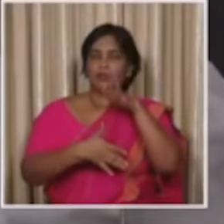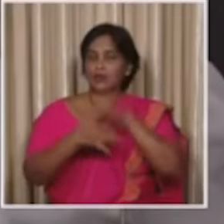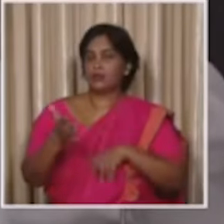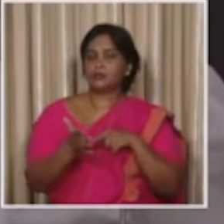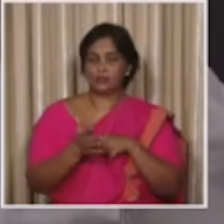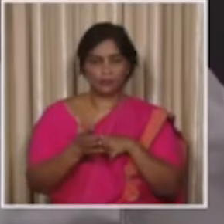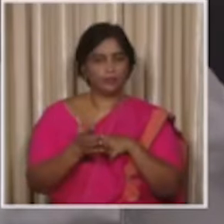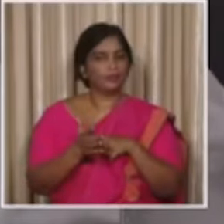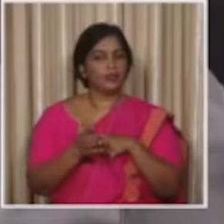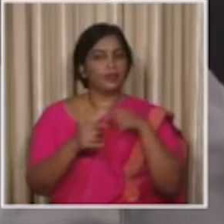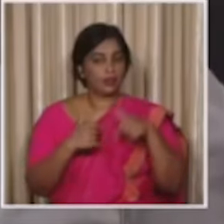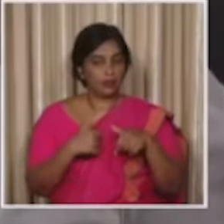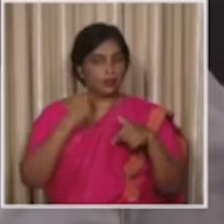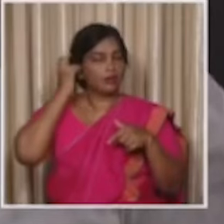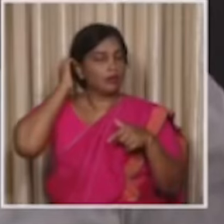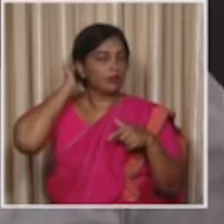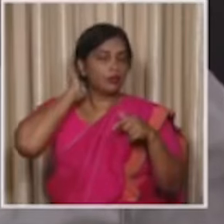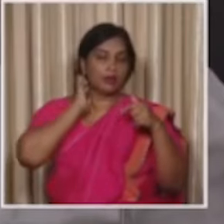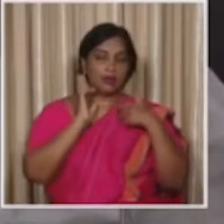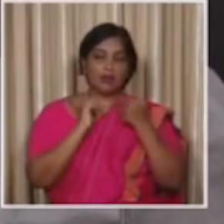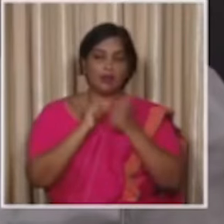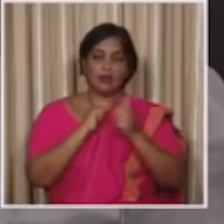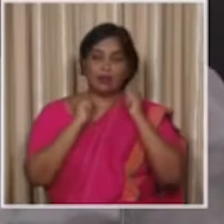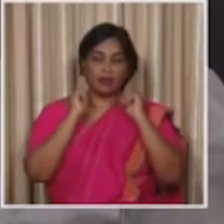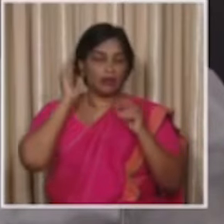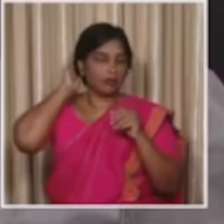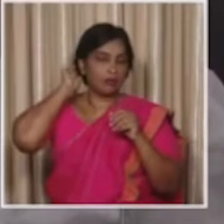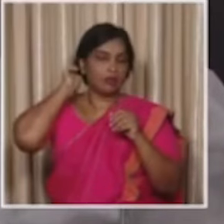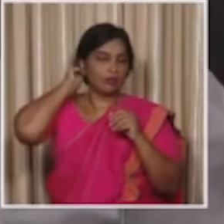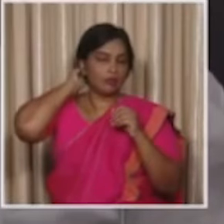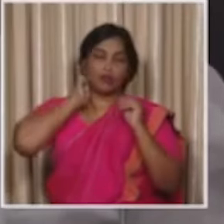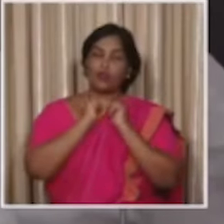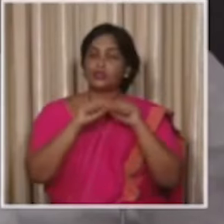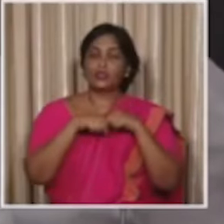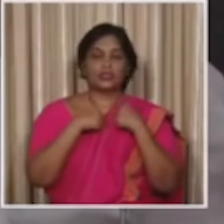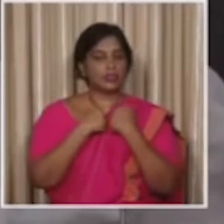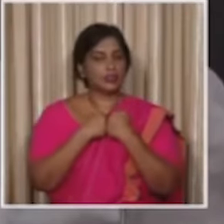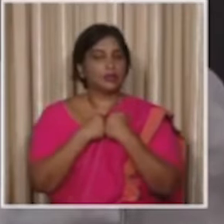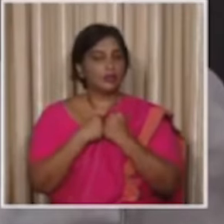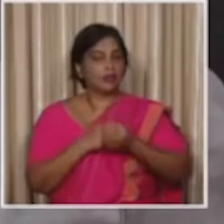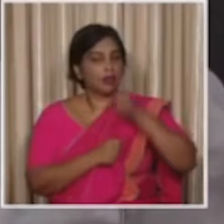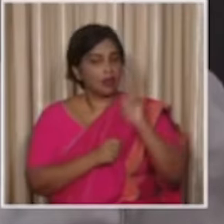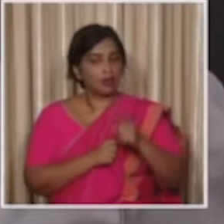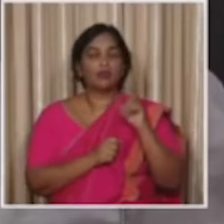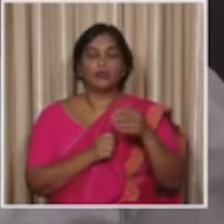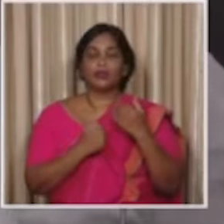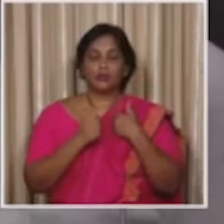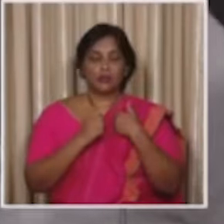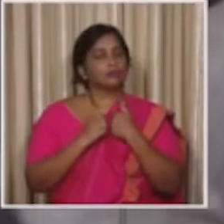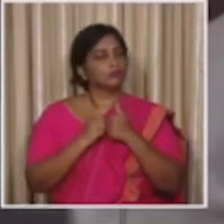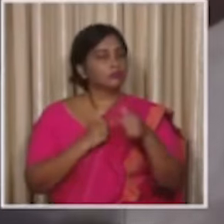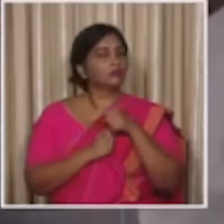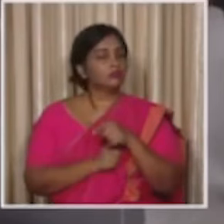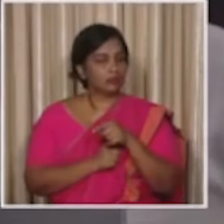තිබුණේ. දැන් මම මට මේක නැවත යථාවත් කරන්න වෘත්ති සමිතිත්වල එකඟතාවයක් මත අපි කටයුතු කළා.